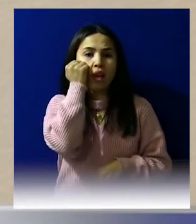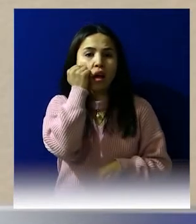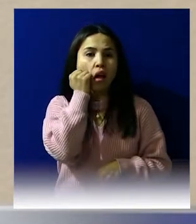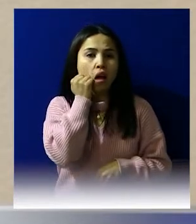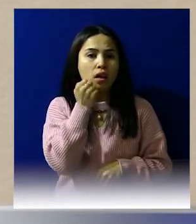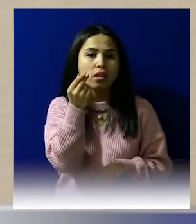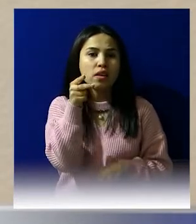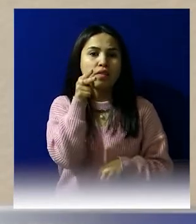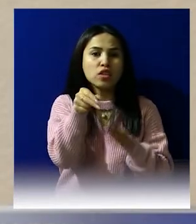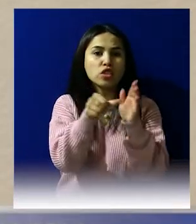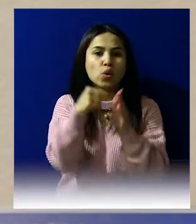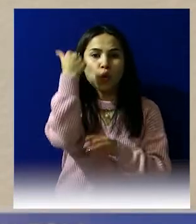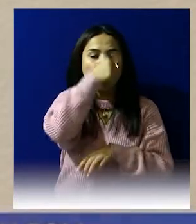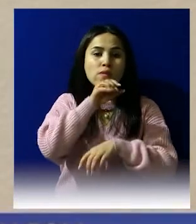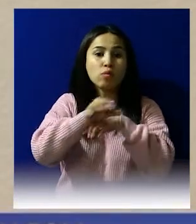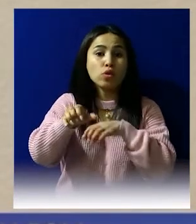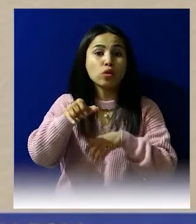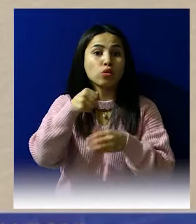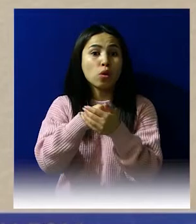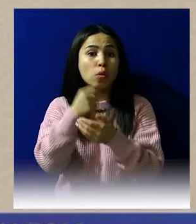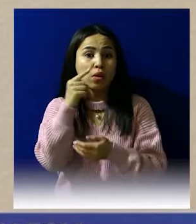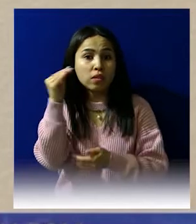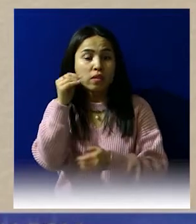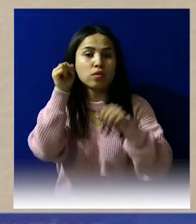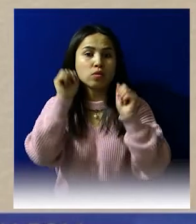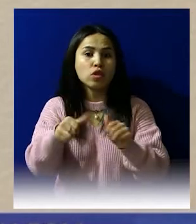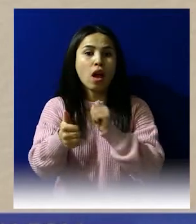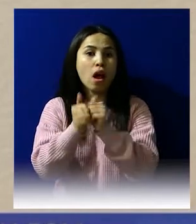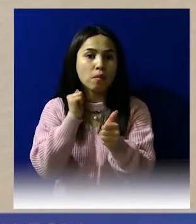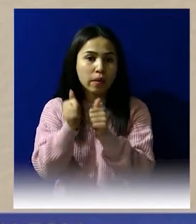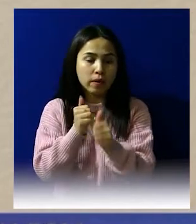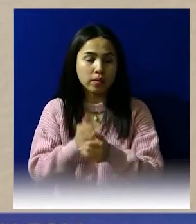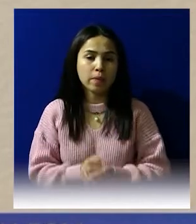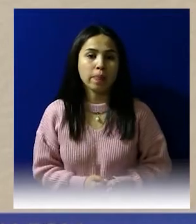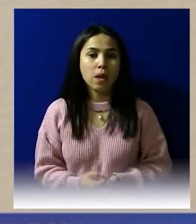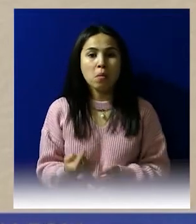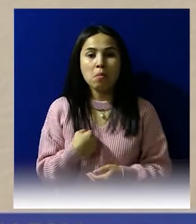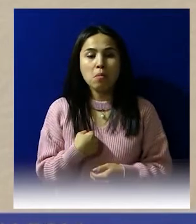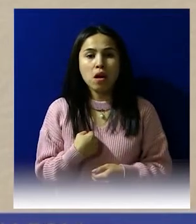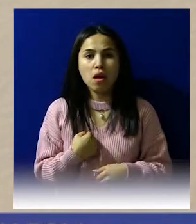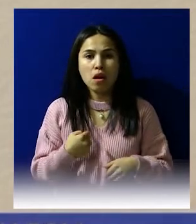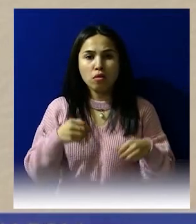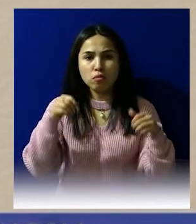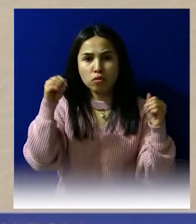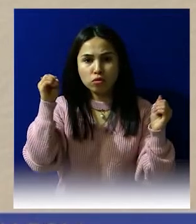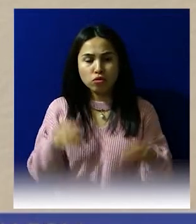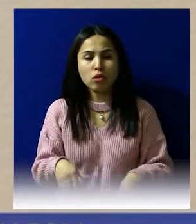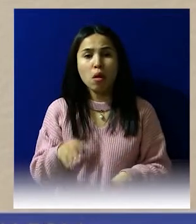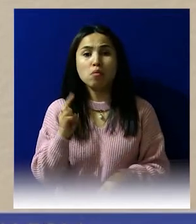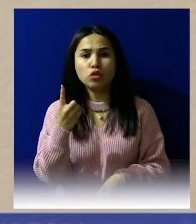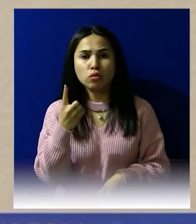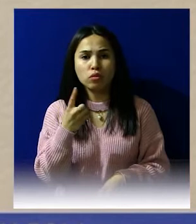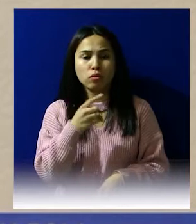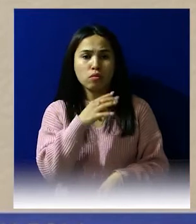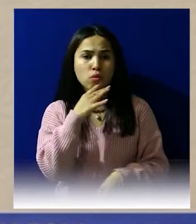и 10000 тенге образца 2006 года до 1 февраля 2021 года.